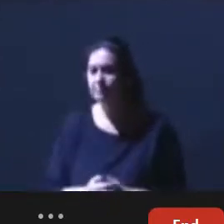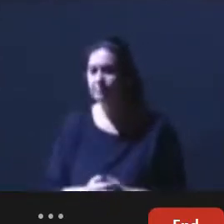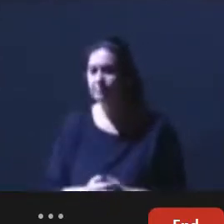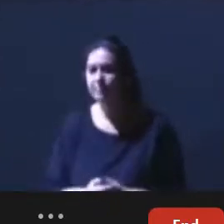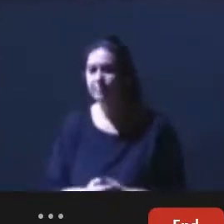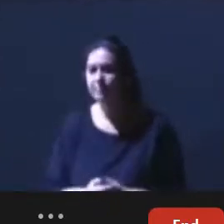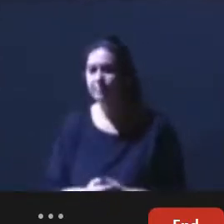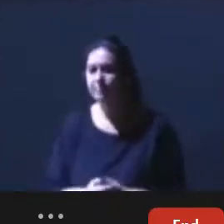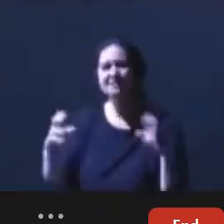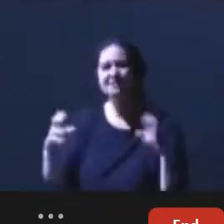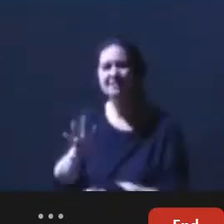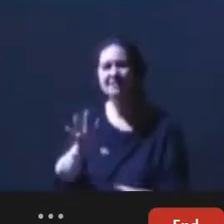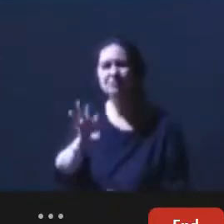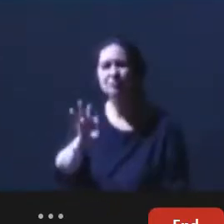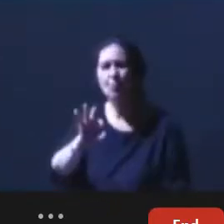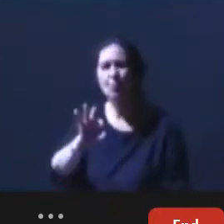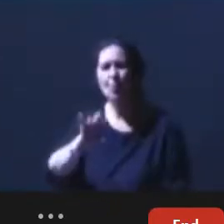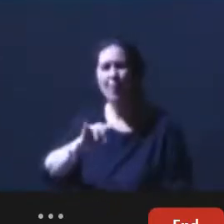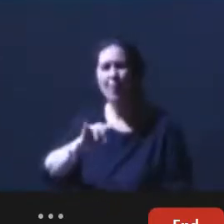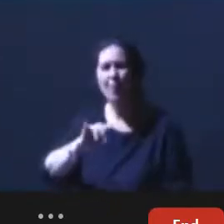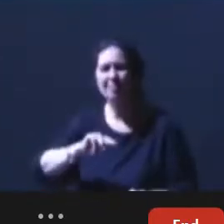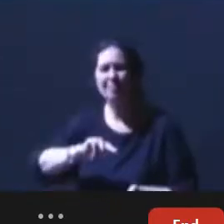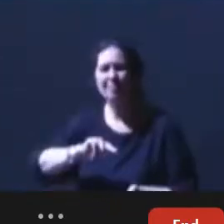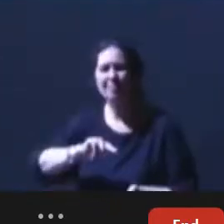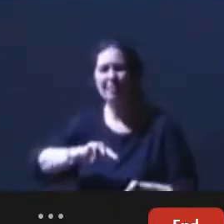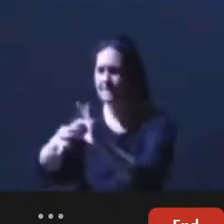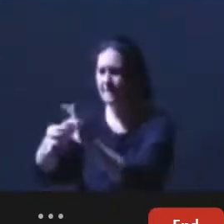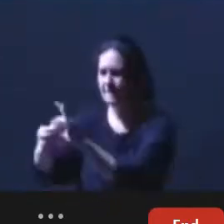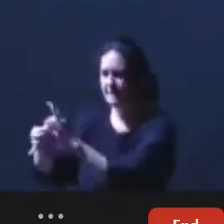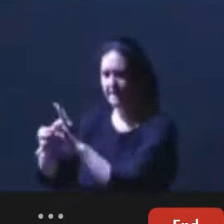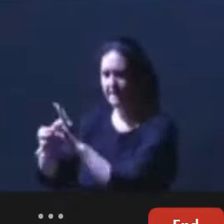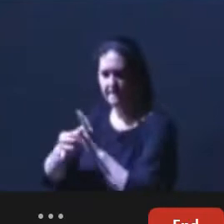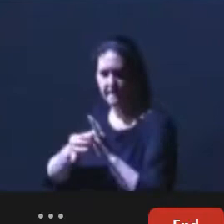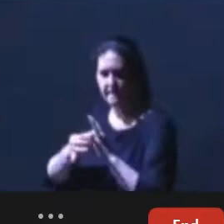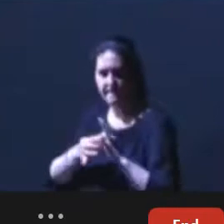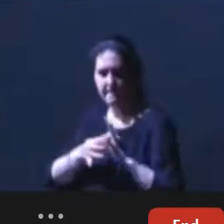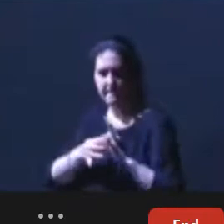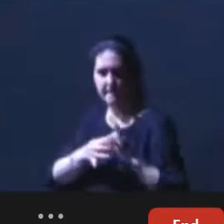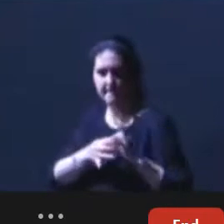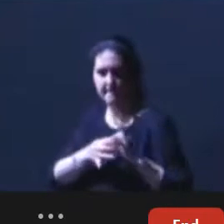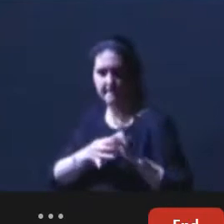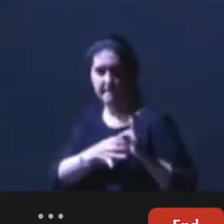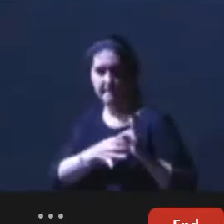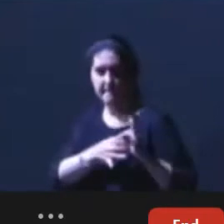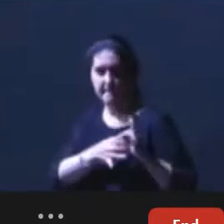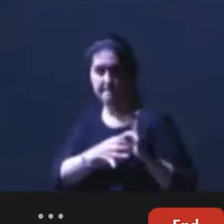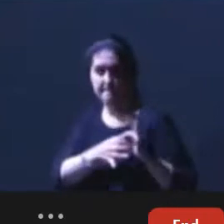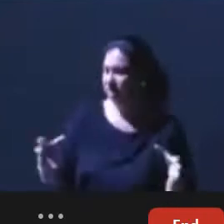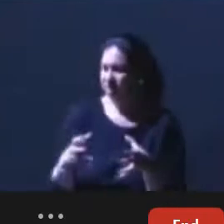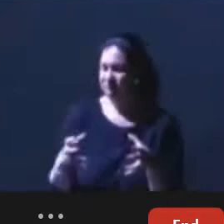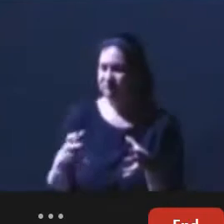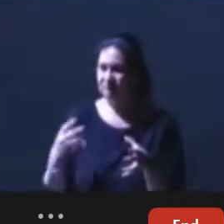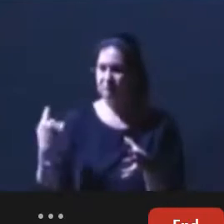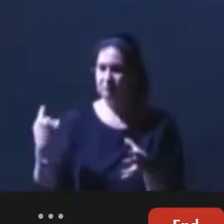mà hỗ trợ công nghệ new, công nghệ của cải tiến kinh tế thế giới